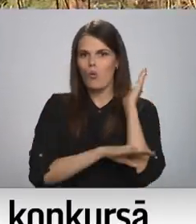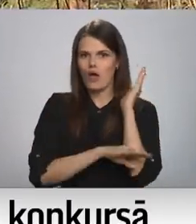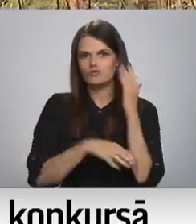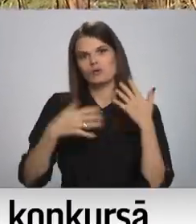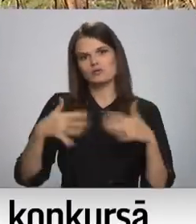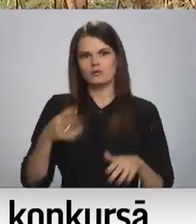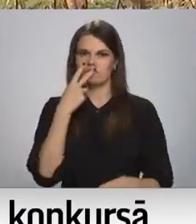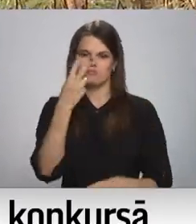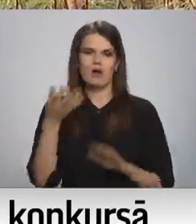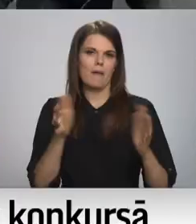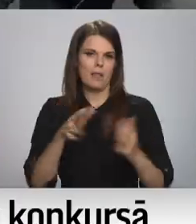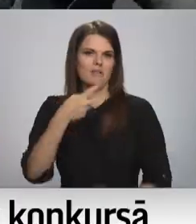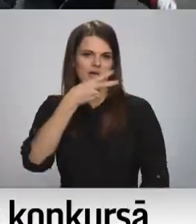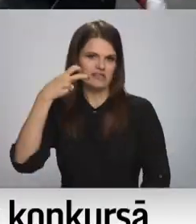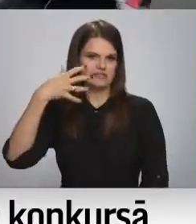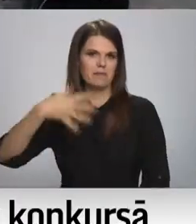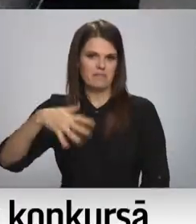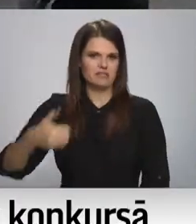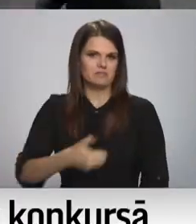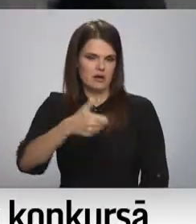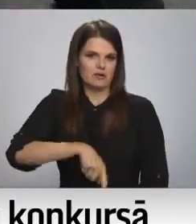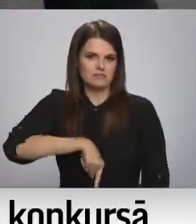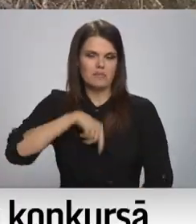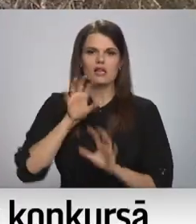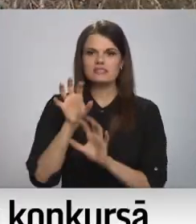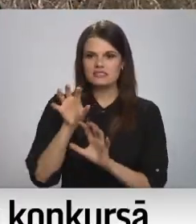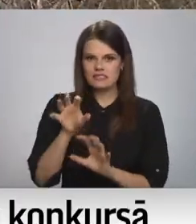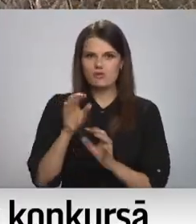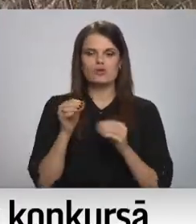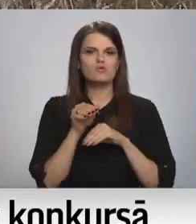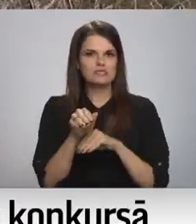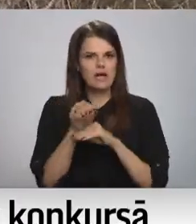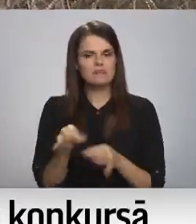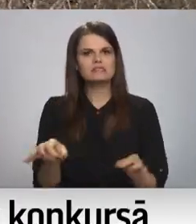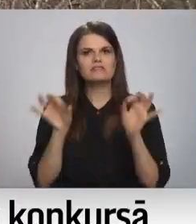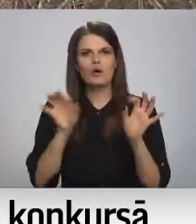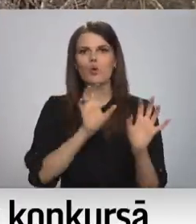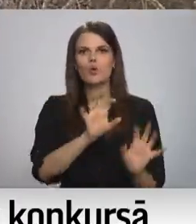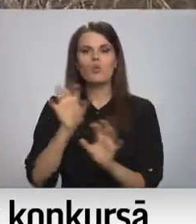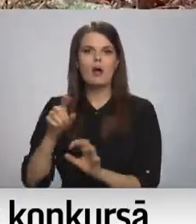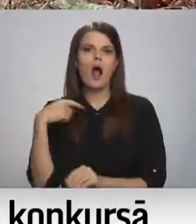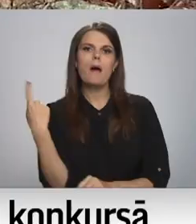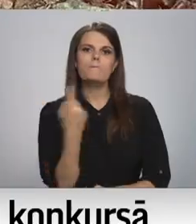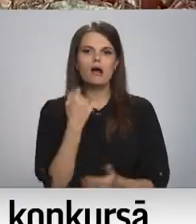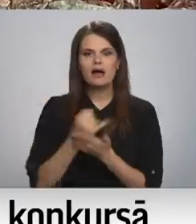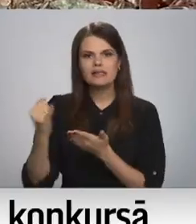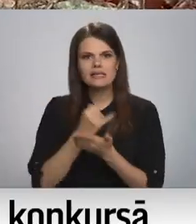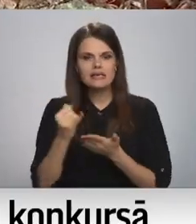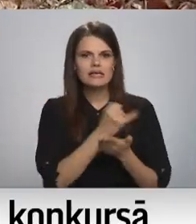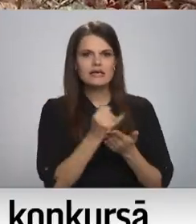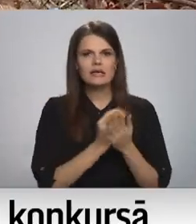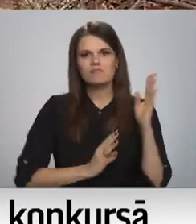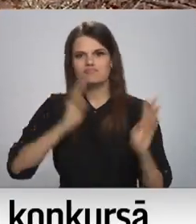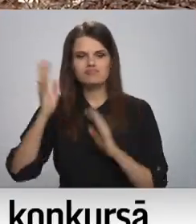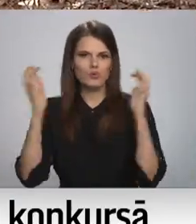nekā 250 gadus. Tāpēc, lai saudzētu un saglabātu dižozolu, ir svarīgi rūpēties par tā apkārtni, attīrot to